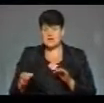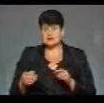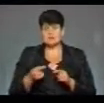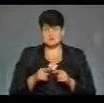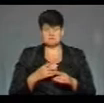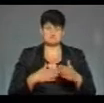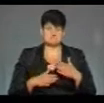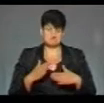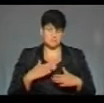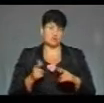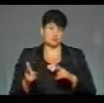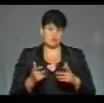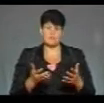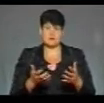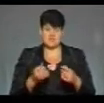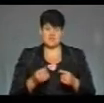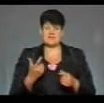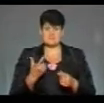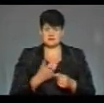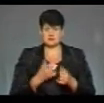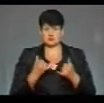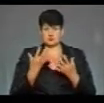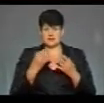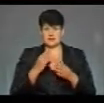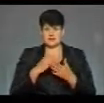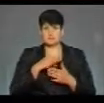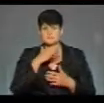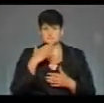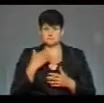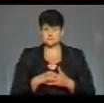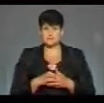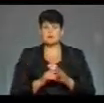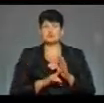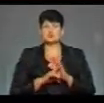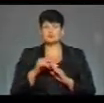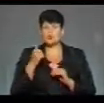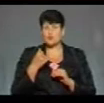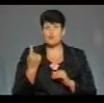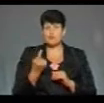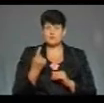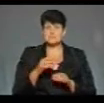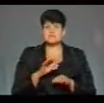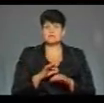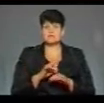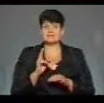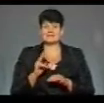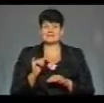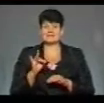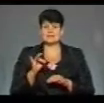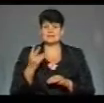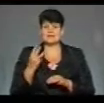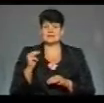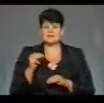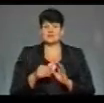ми готові прийняти. Вакцини на сьогоднішній день є в достатній кількості. З початку року в області на кір захворіли 3600